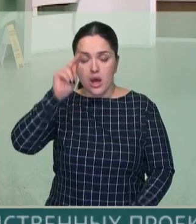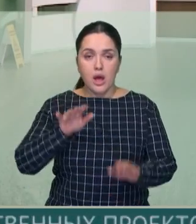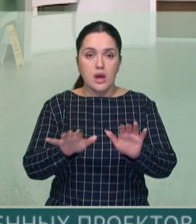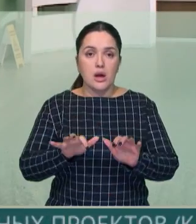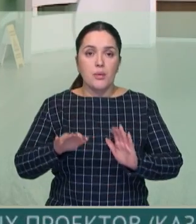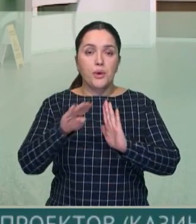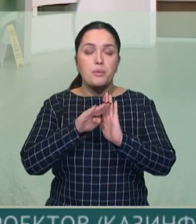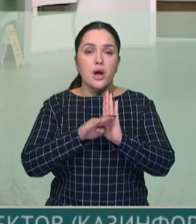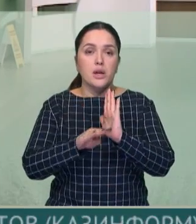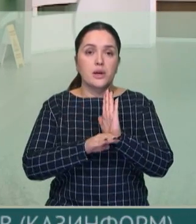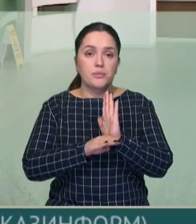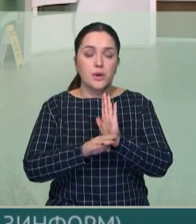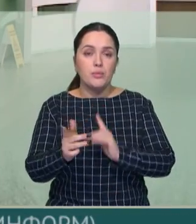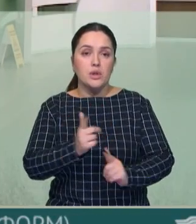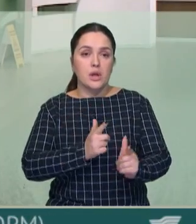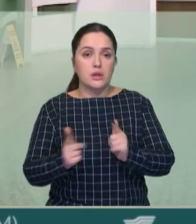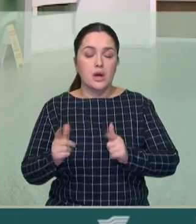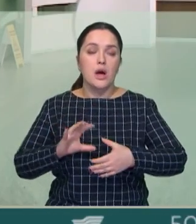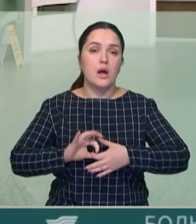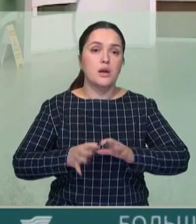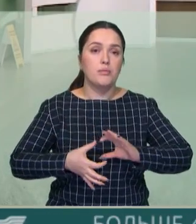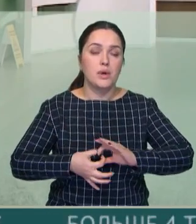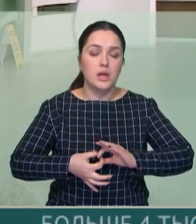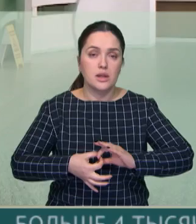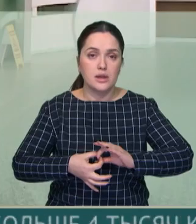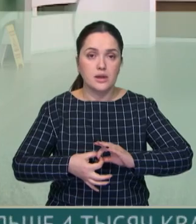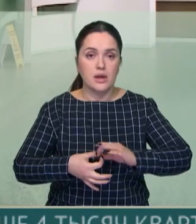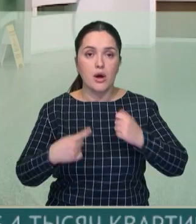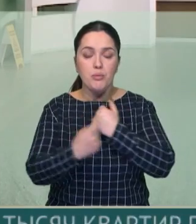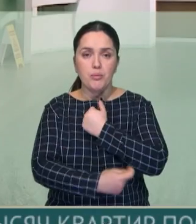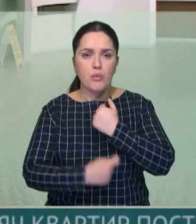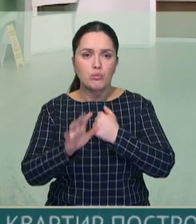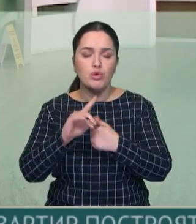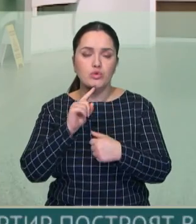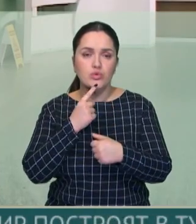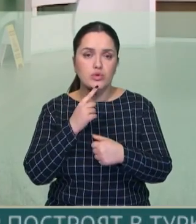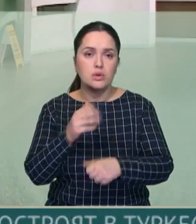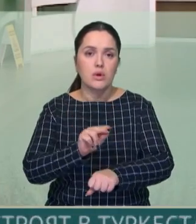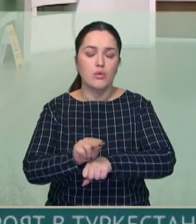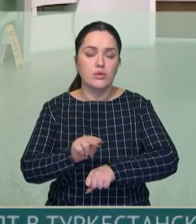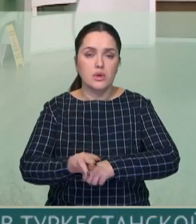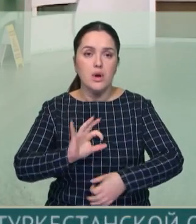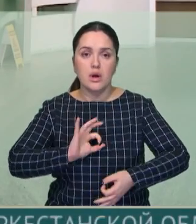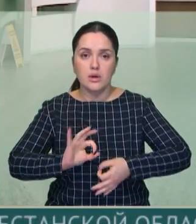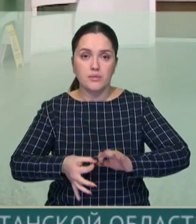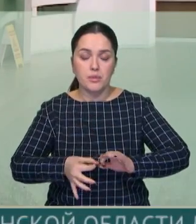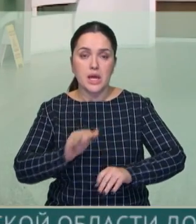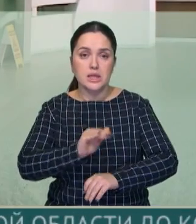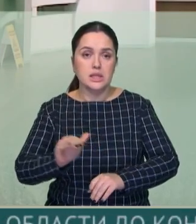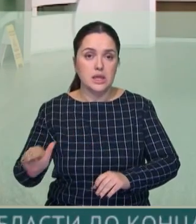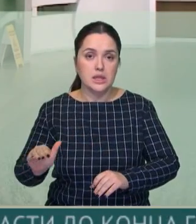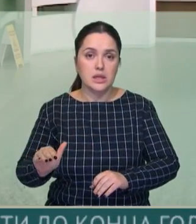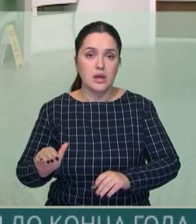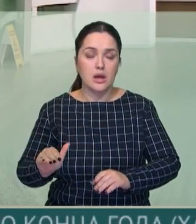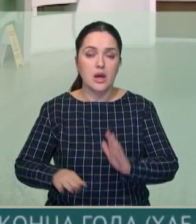программированием, соответственно, будут подготовиться к олимпиадам. Материалы будут сложные, вот именно подготовка. Дети с маленькими